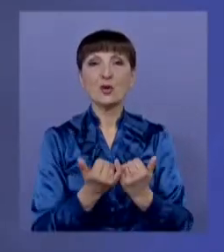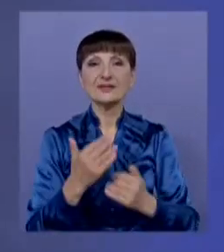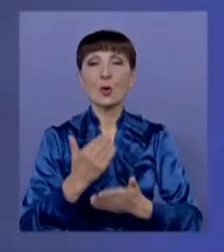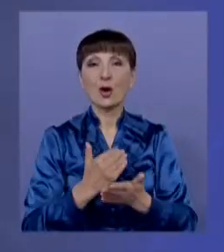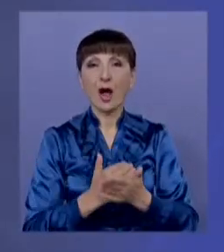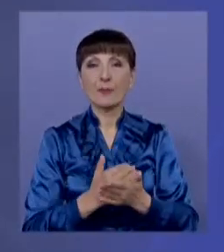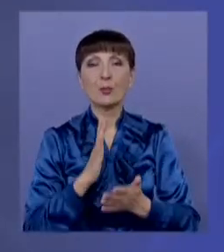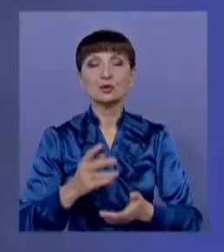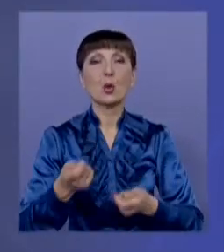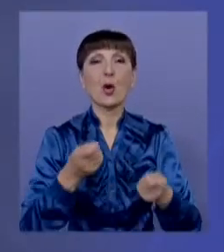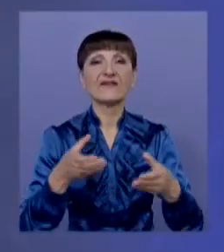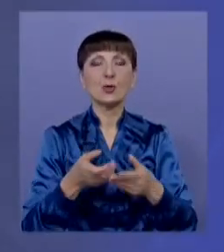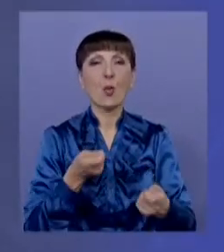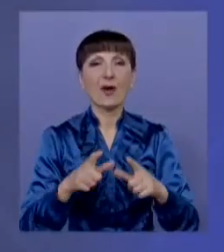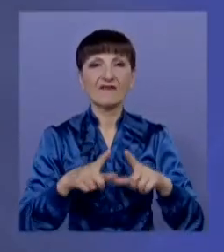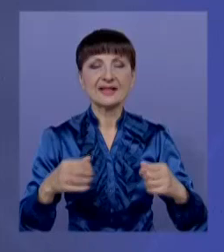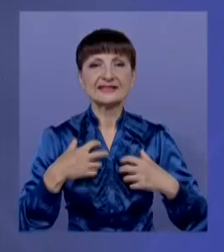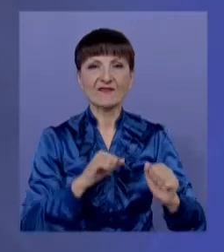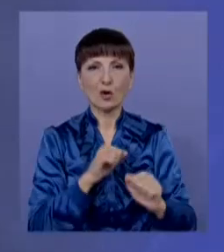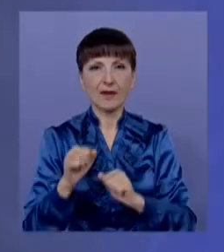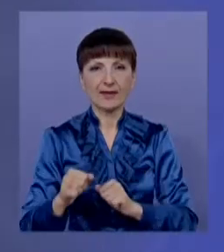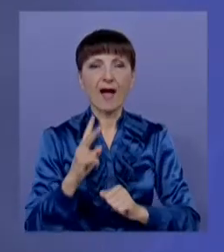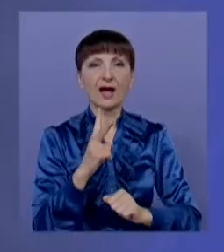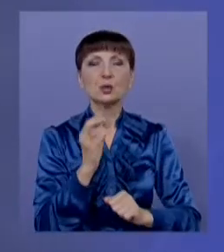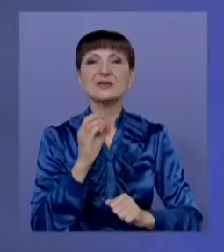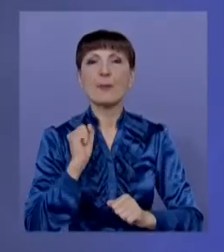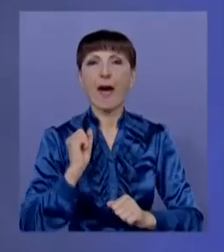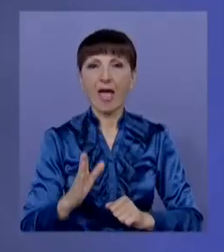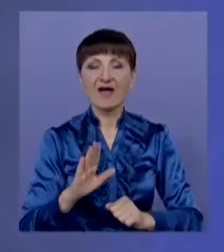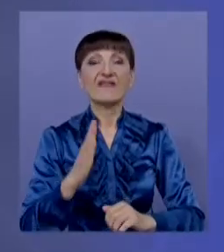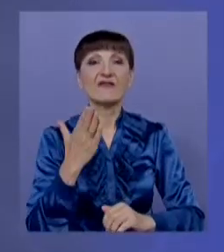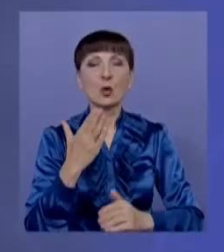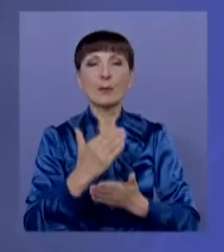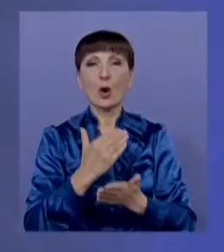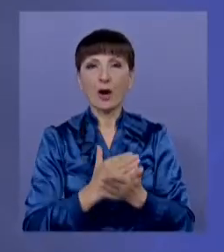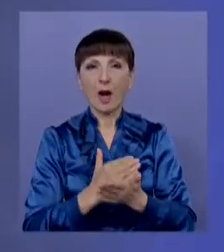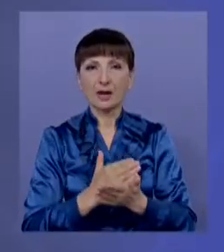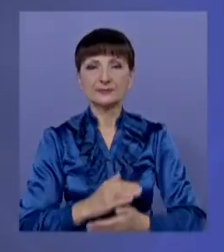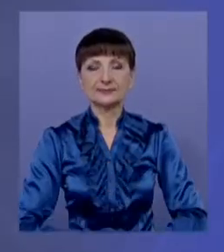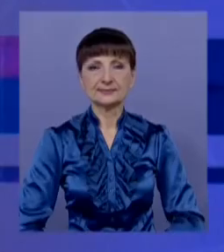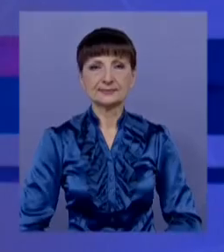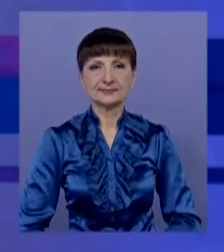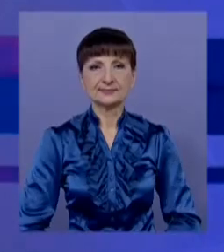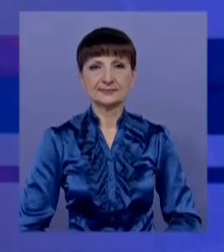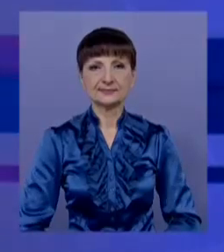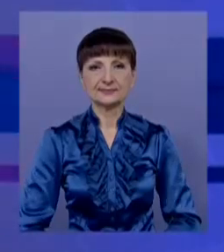«Акимат Лайв» станет руководитель управления здравоохранения Канат Тусикбаев во вторник в программе «Акимат Лайв».